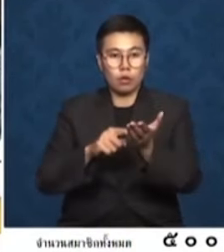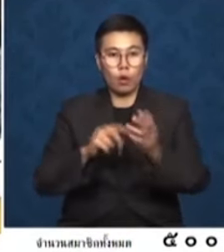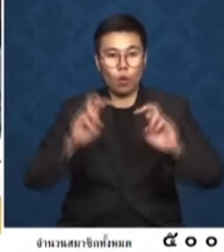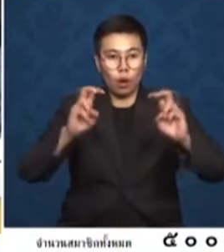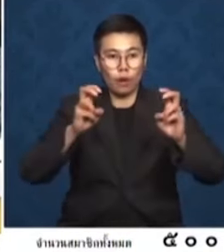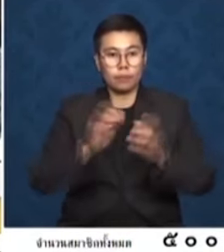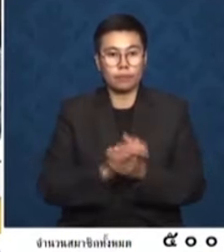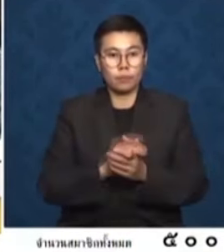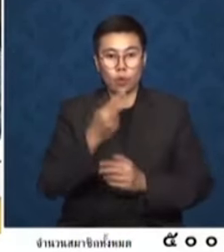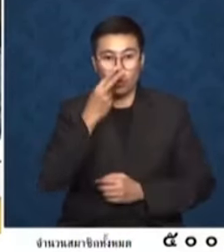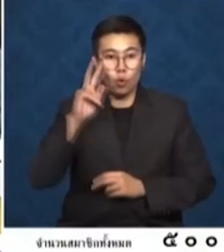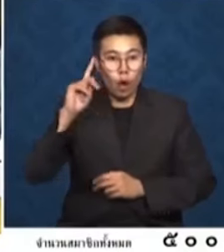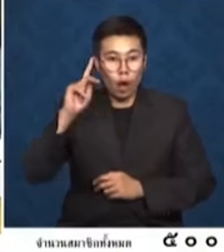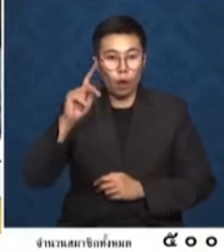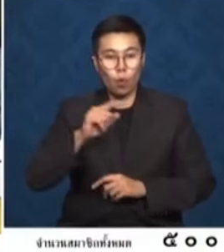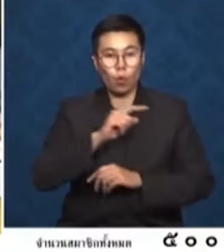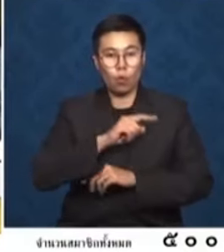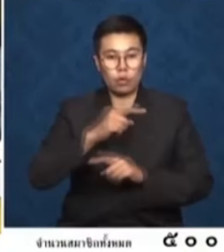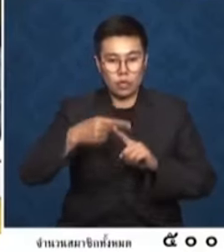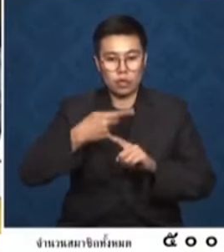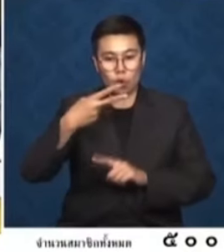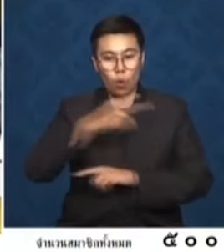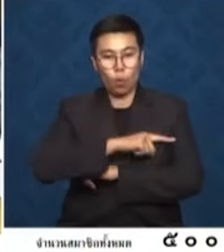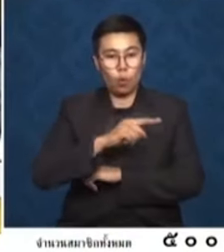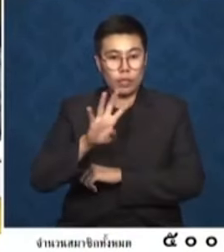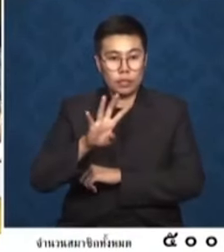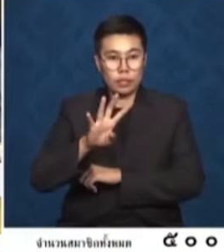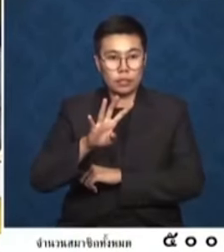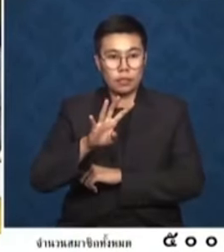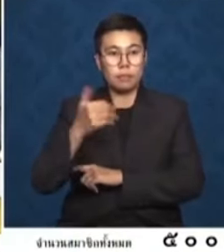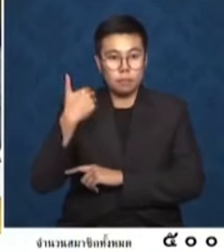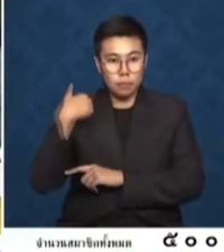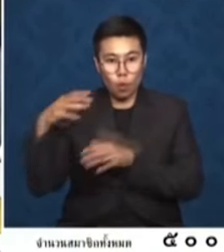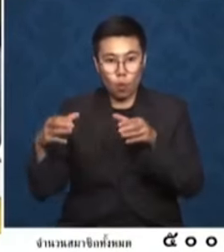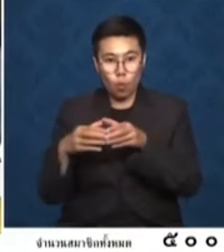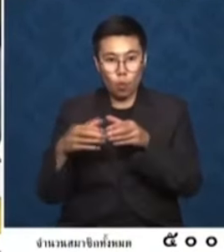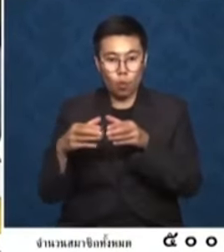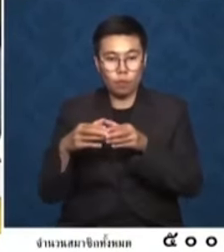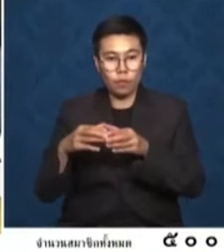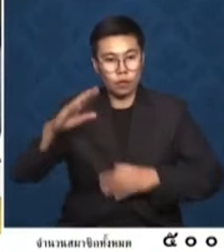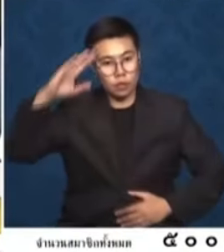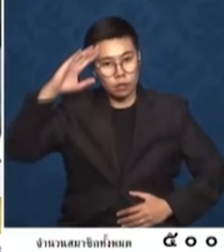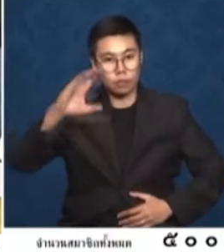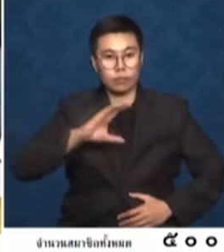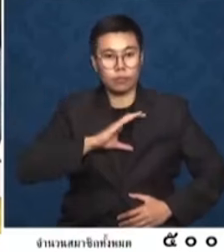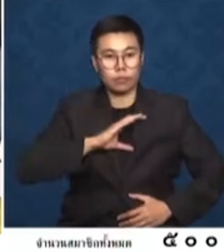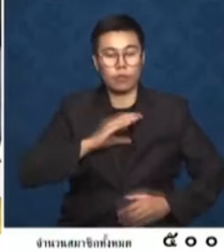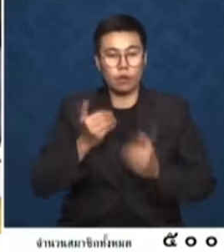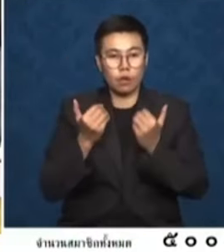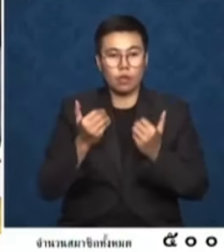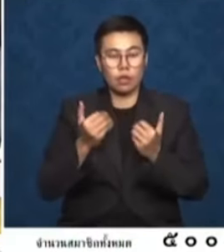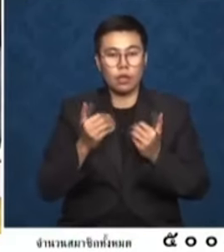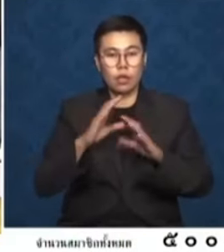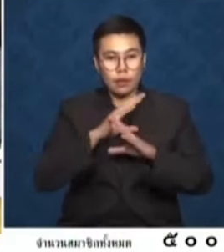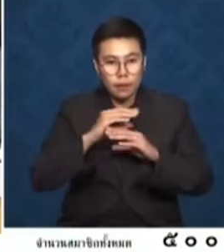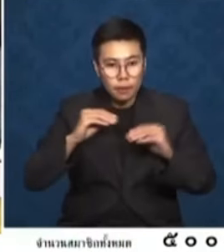ครับหลังจากเหตุการณ์ที่เกิดขึ้นในวันที่4กระบวนการของเจ้าหน้าที่ตำรวจก็ยังเงียบครับยังดี